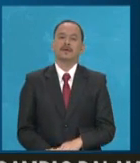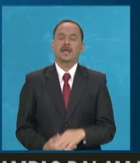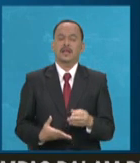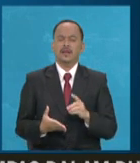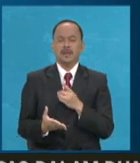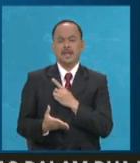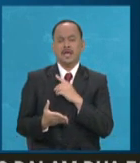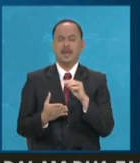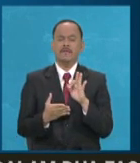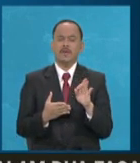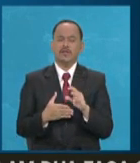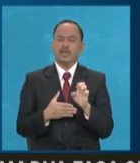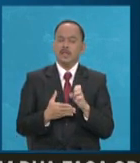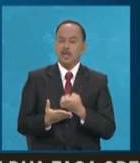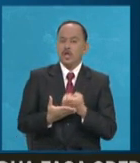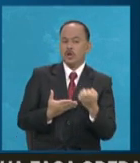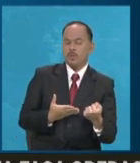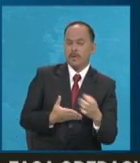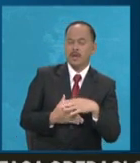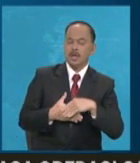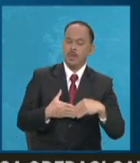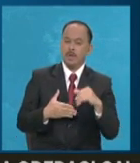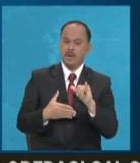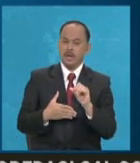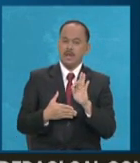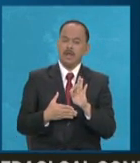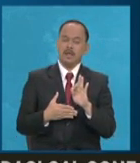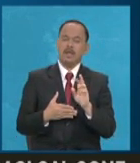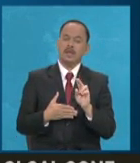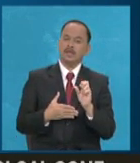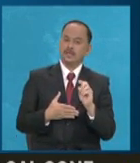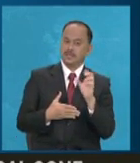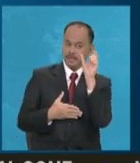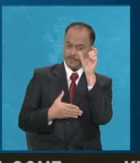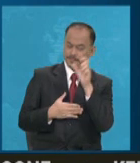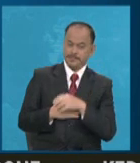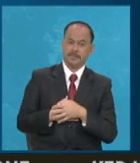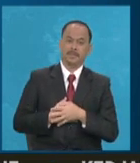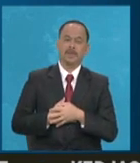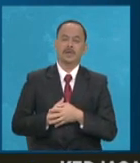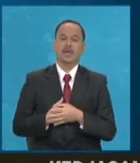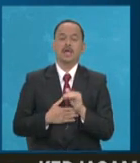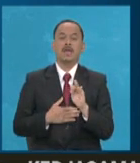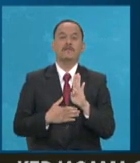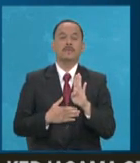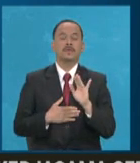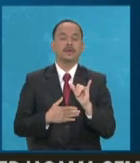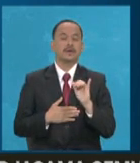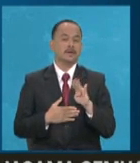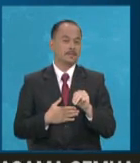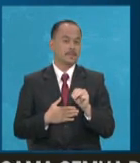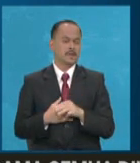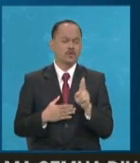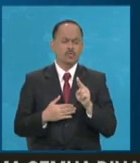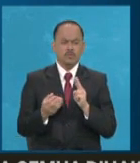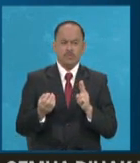Dekan Fakultas ekonomi dan keuangan Islam vaksin Unisa Menurut sumber dari IBF Unisa merupakan